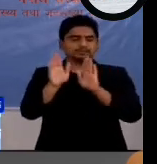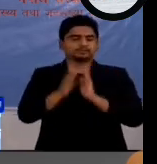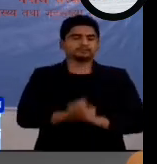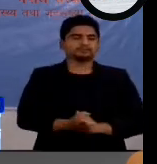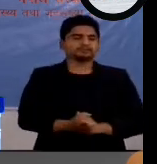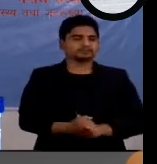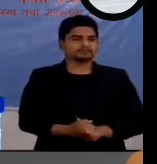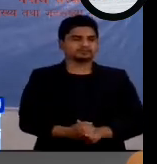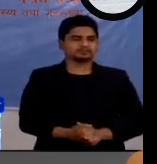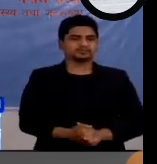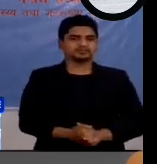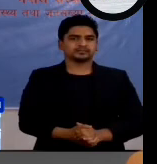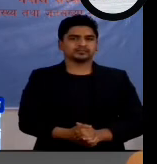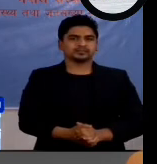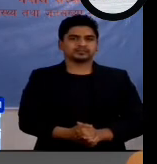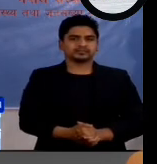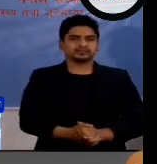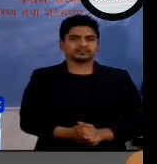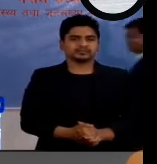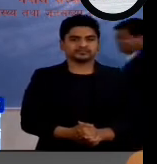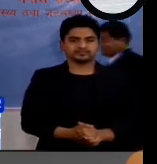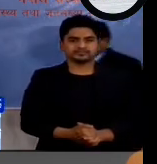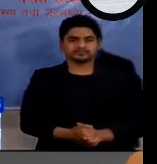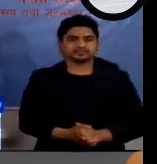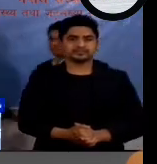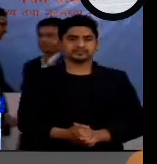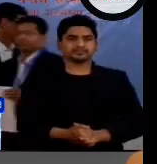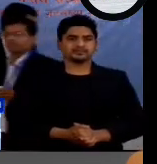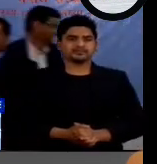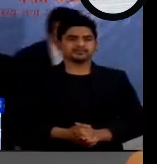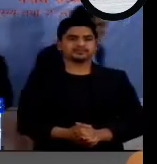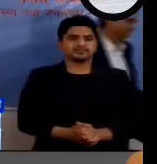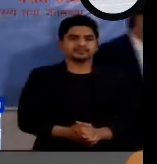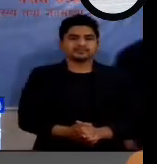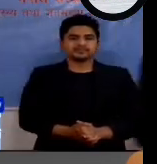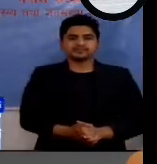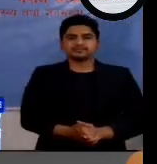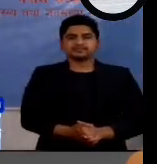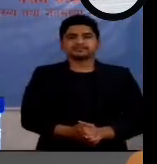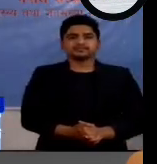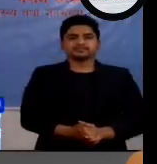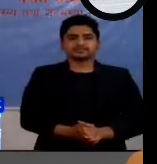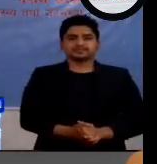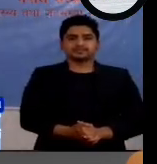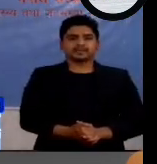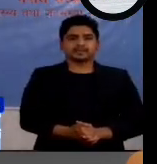नमस्कार।